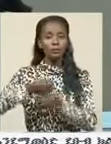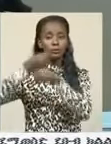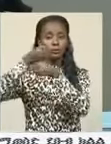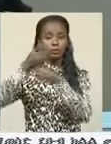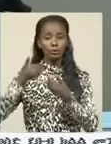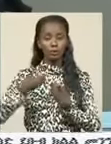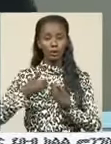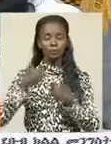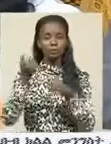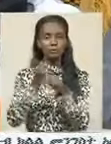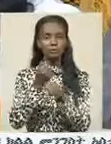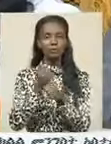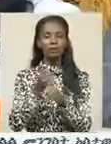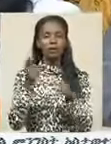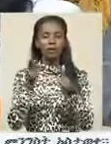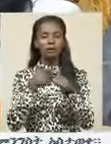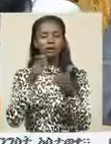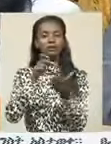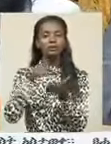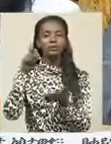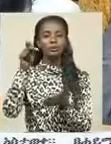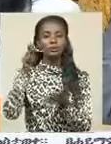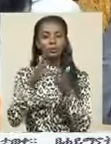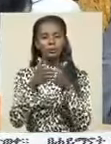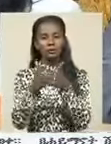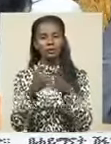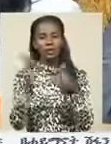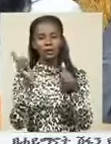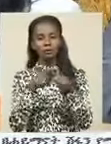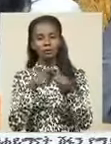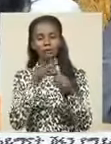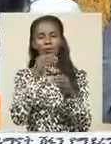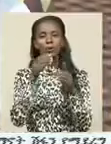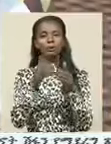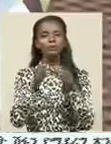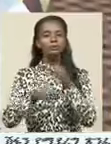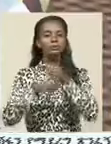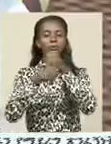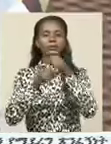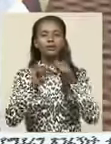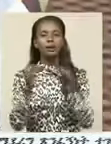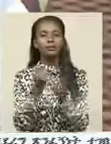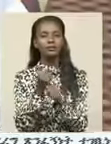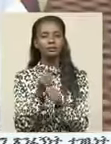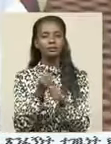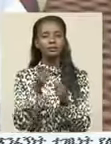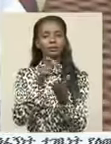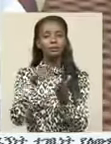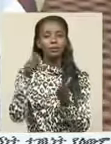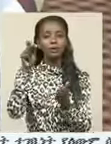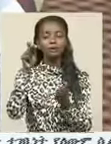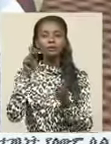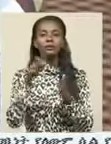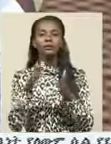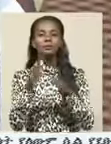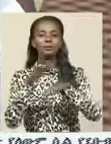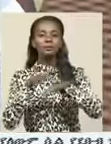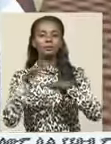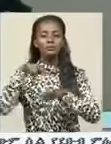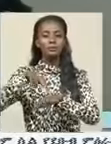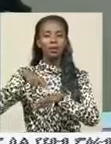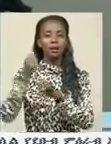ማለት ነው። ስራዎች ይሰራ አንደኛ የዲሞክራሲ መርሆች እንደ አንድ ምሰሶ እና በሁለተኛ ደግሞ እንደ አሰራር የዲሞክራሲ መርህ ላይ ቆመን